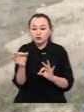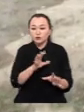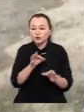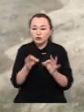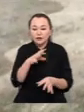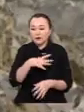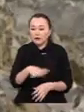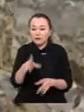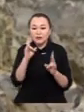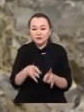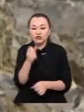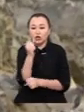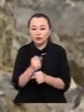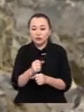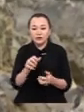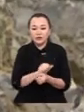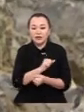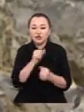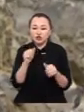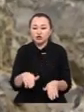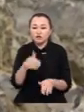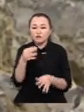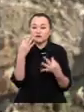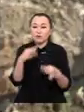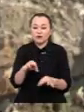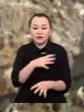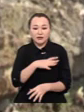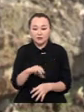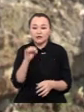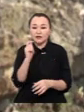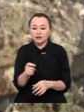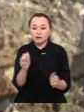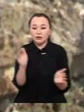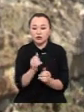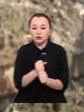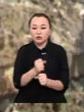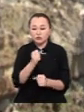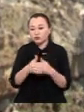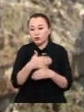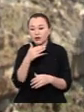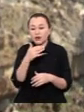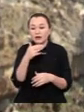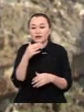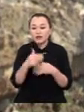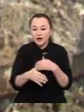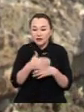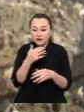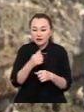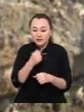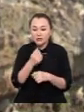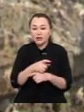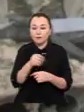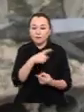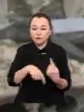а пострадавшие сотрудники не настаивали на лишении его свободы и назначил менее строгое наказание. С приговором предприниматель и